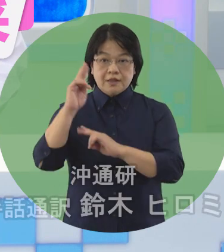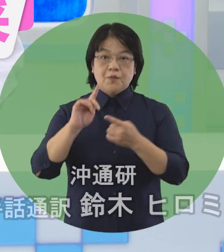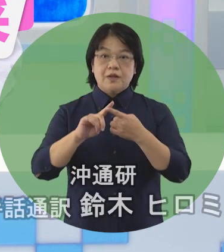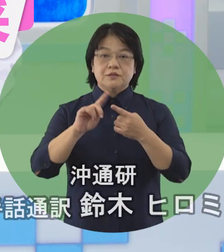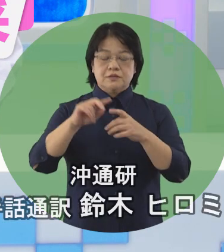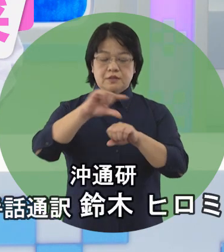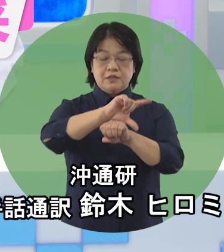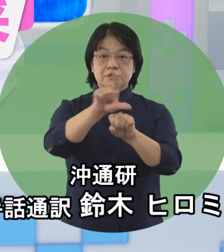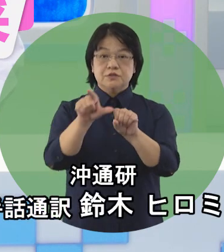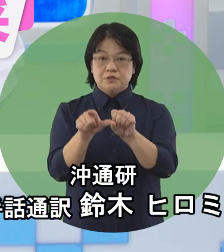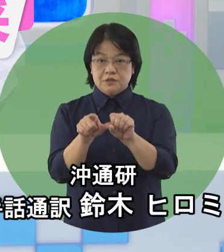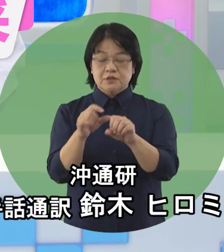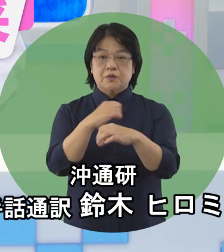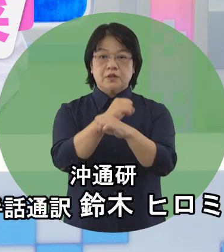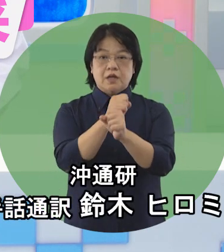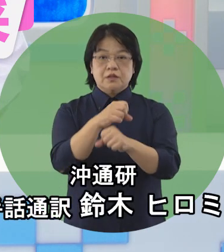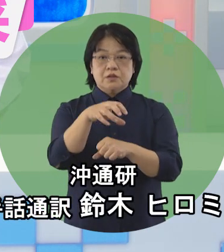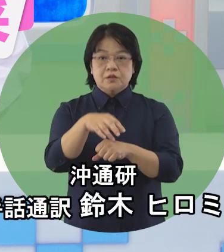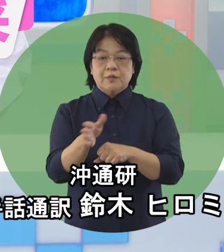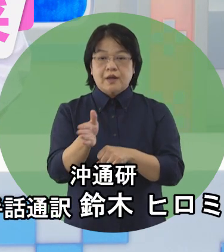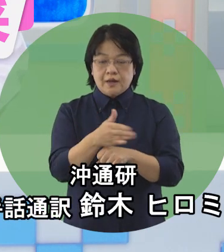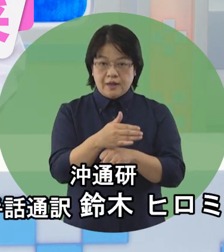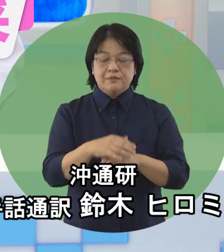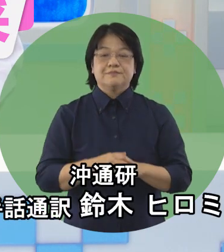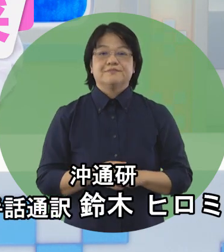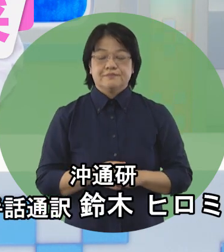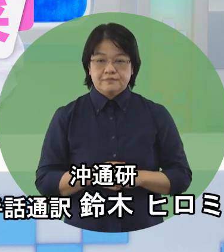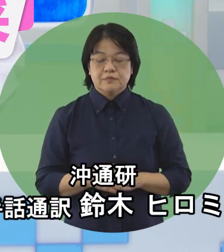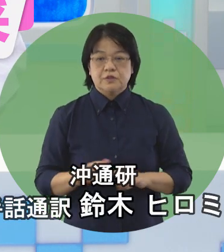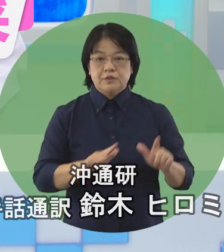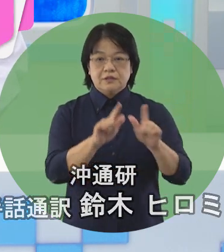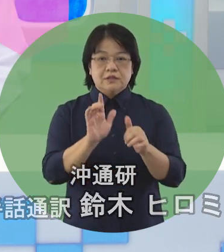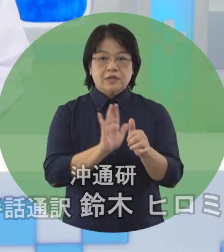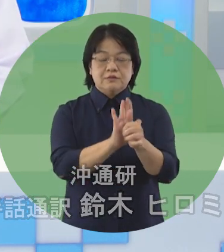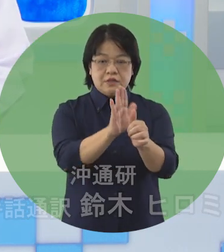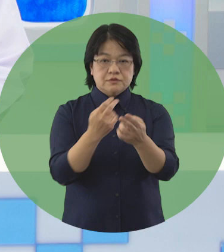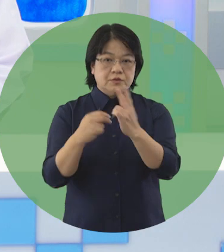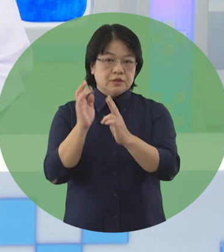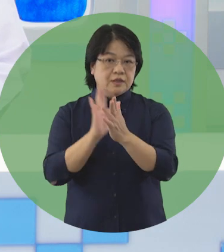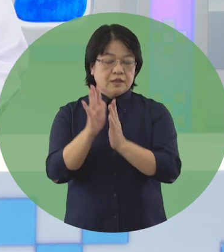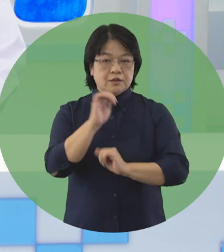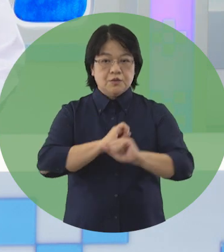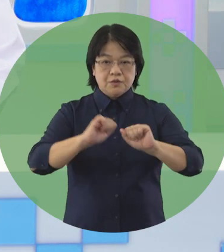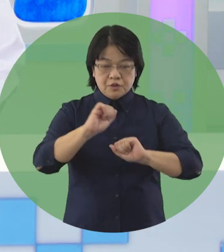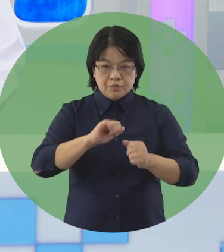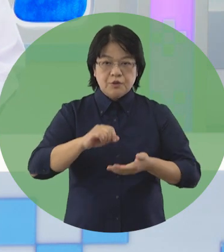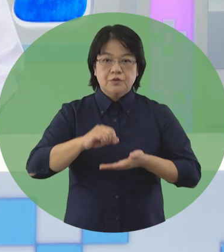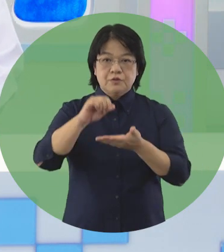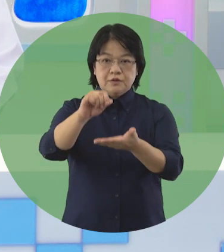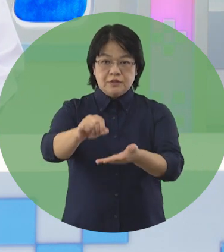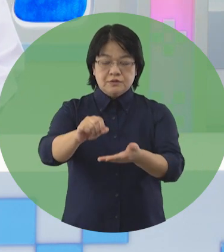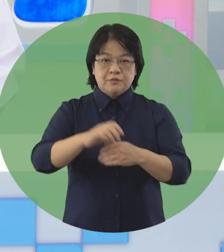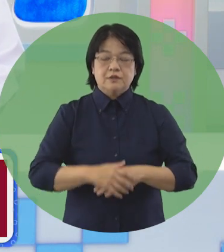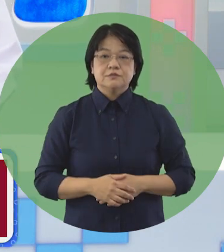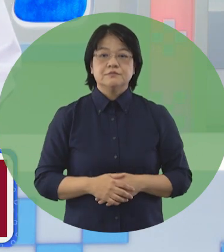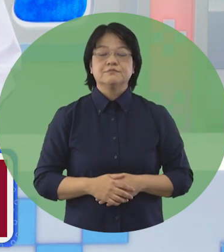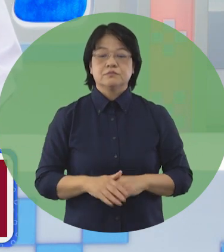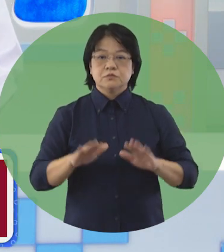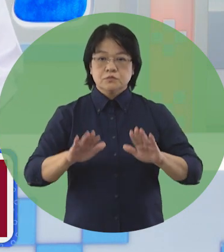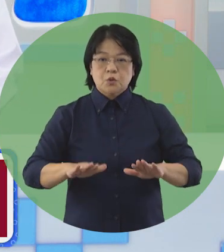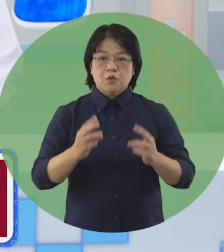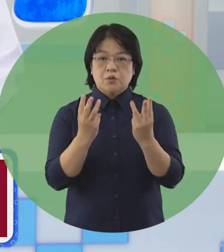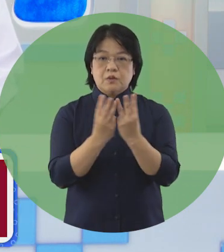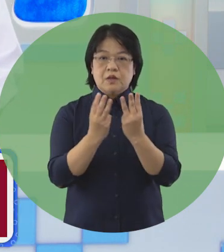しい SDGs を研究するウマンチュラボから暮らしに役立つ県の取り組みをお届けします。 今週は8